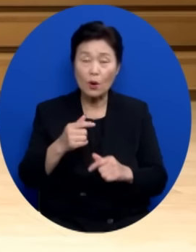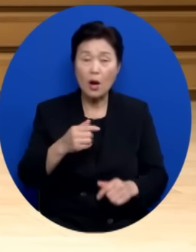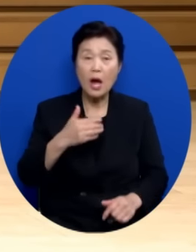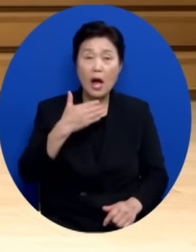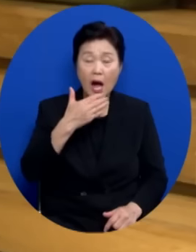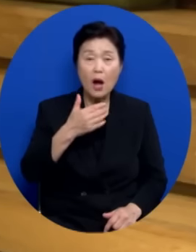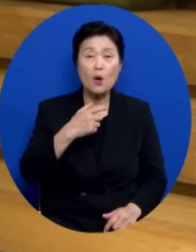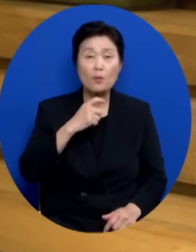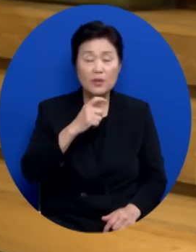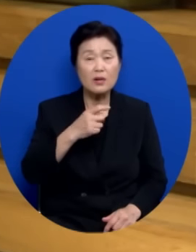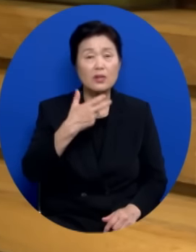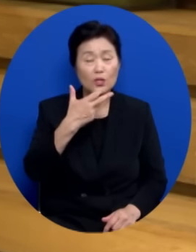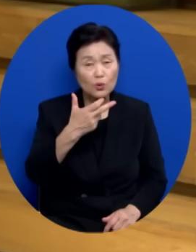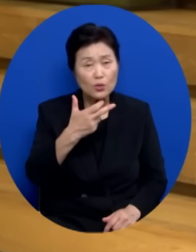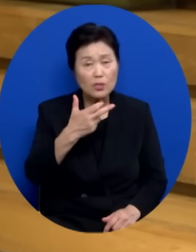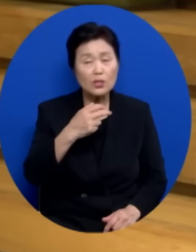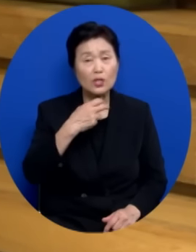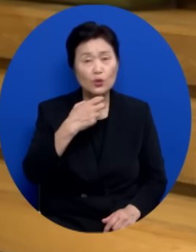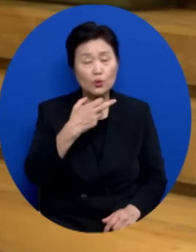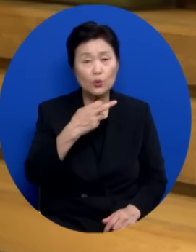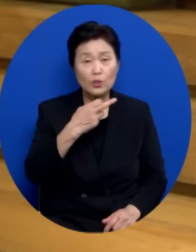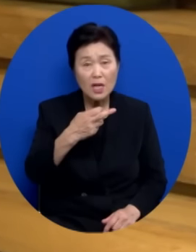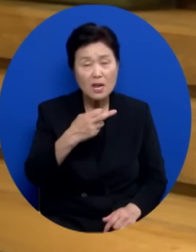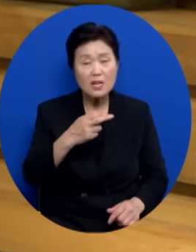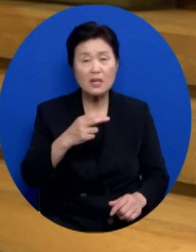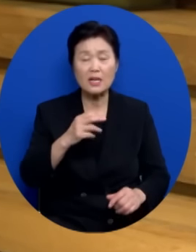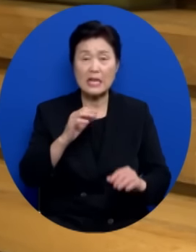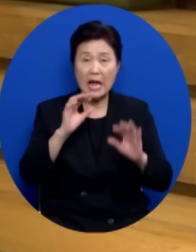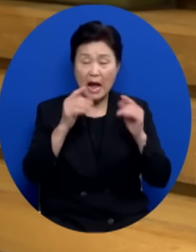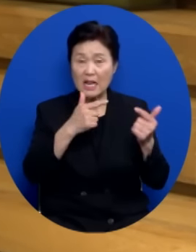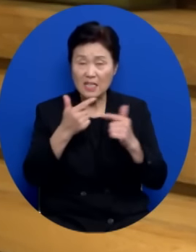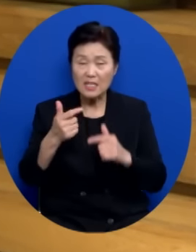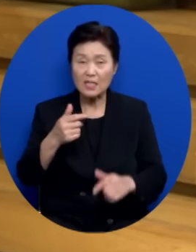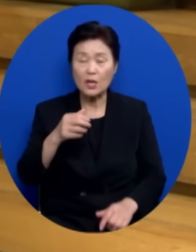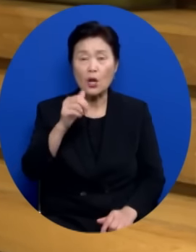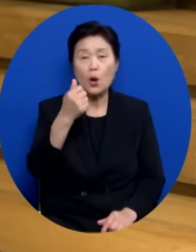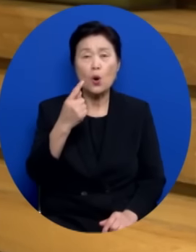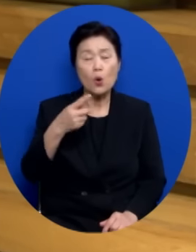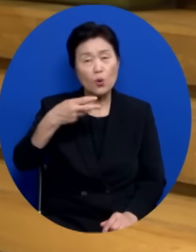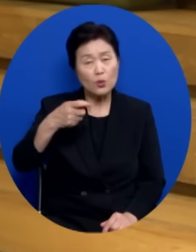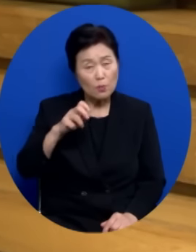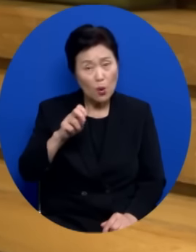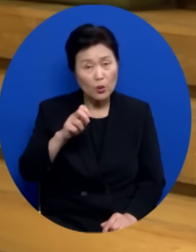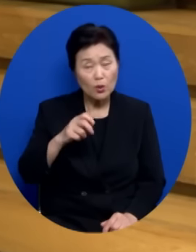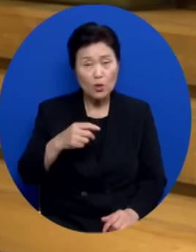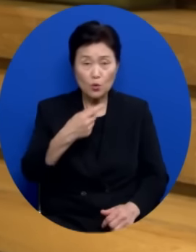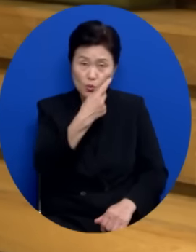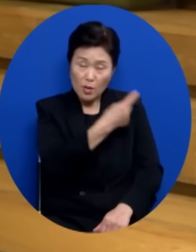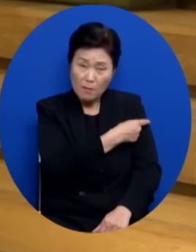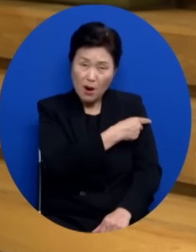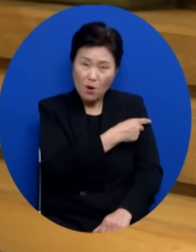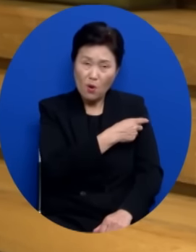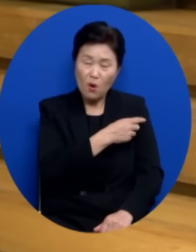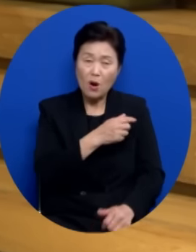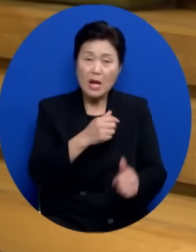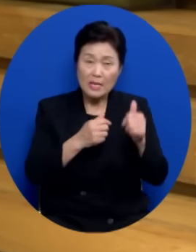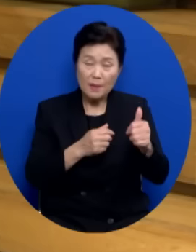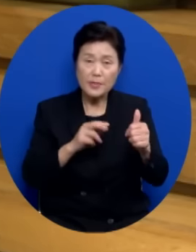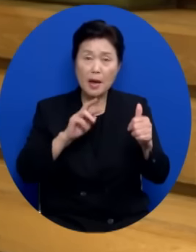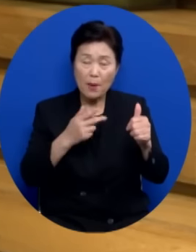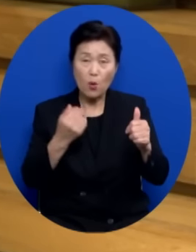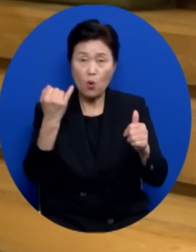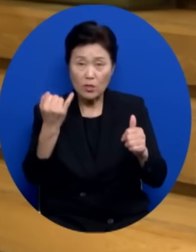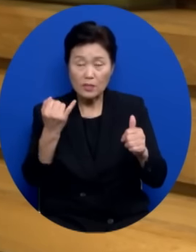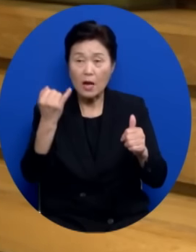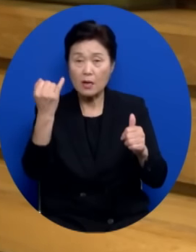9살짜리 10살짜리 12살짜리 애들이 호르몬 조사를 맞고 성전환 수술을 해도 전혀 관여를 못합니다.